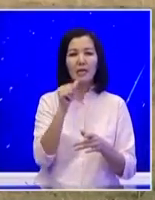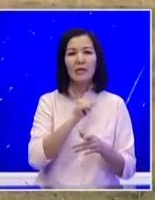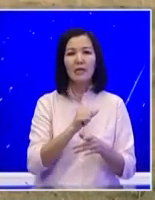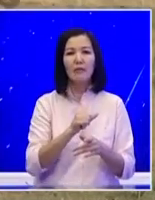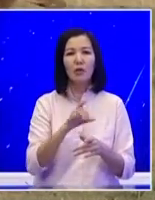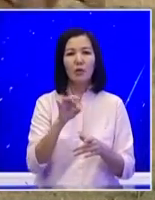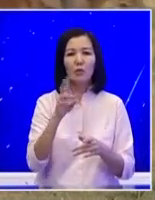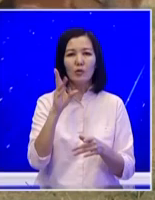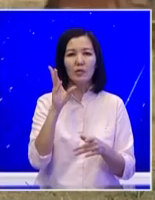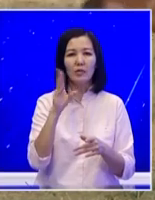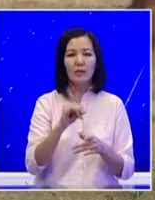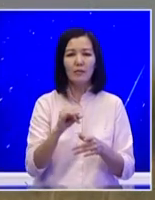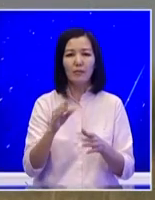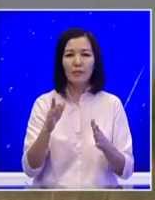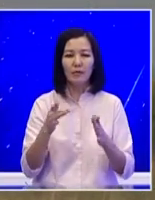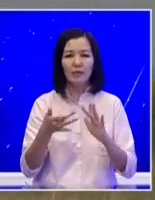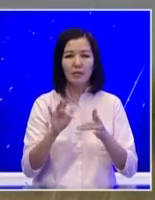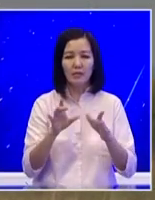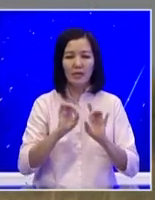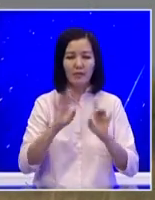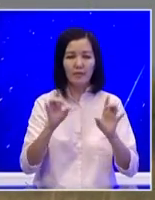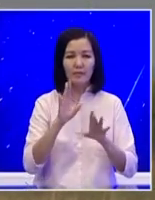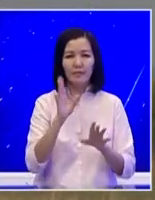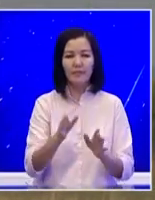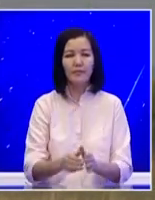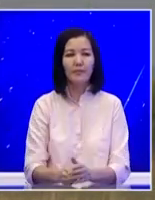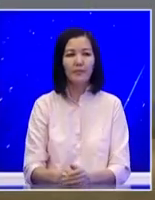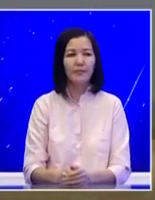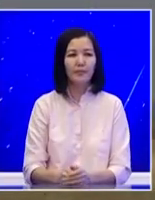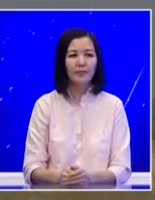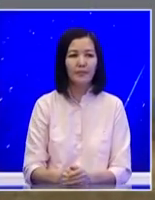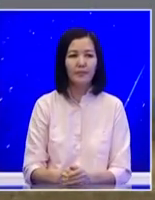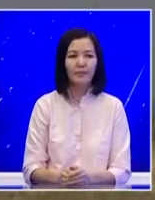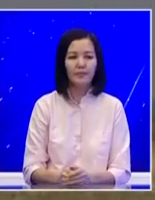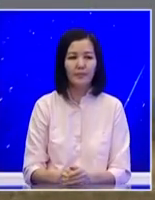Секретами содержания Рустем Дошанов намерен делиться в социальных сетях.